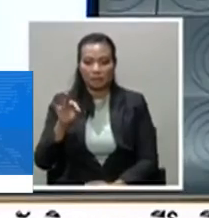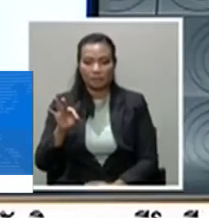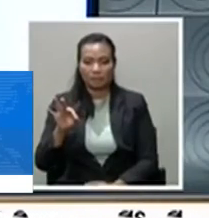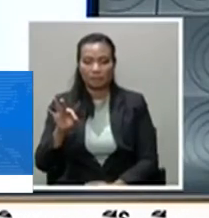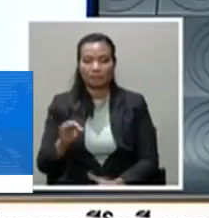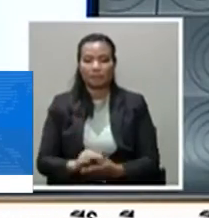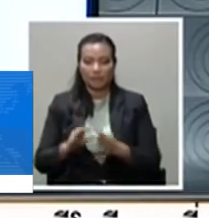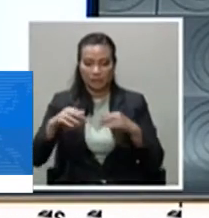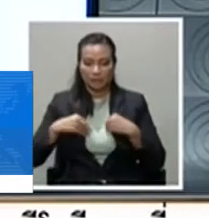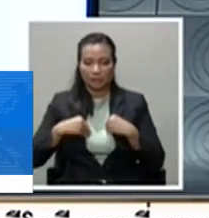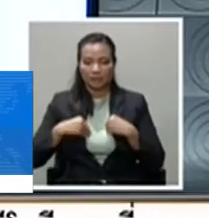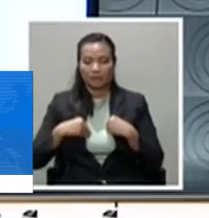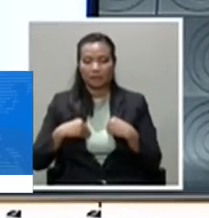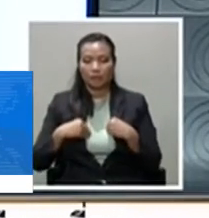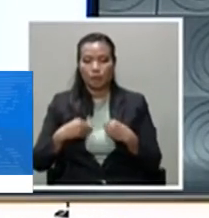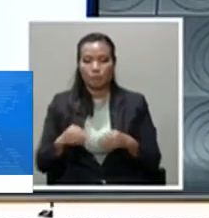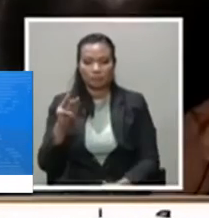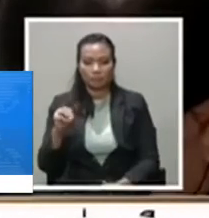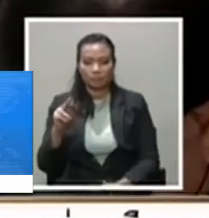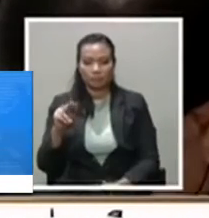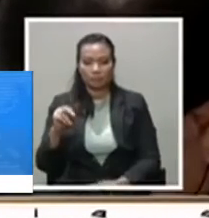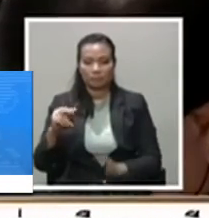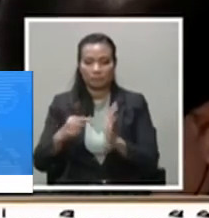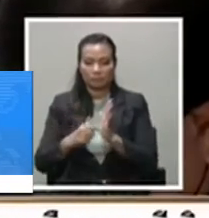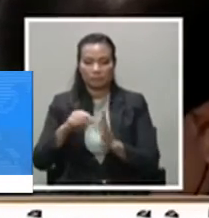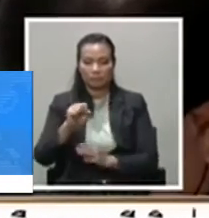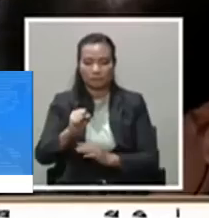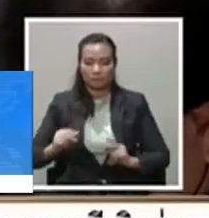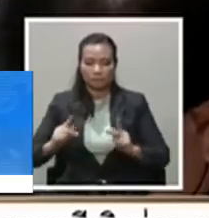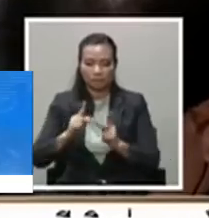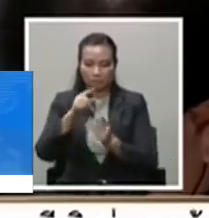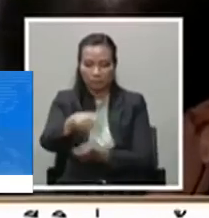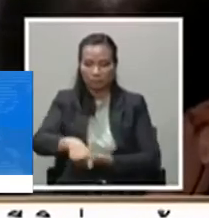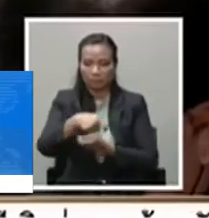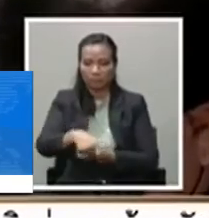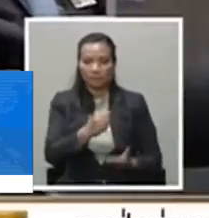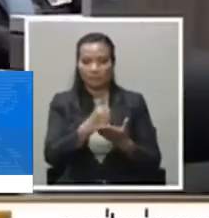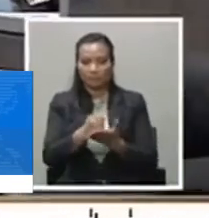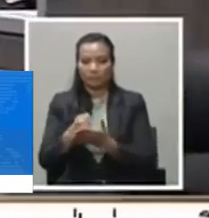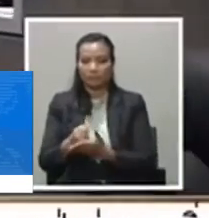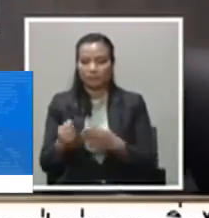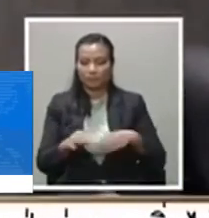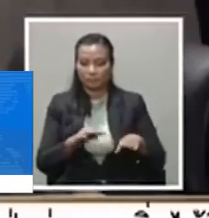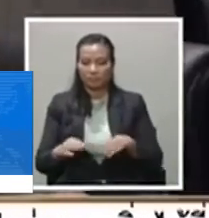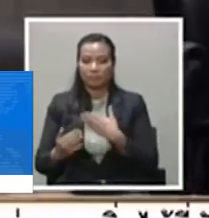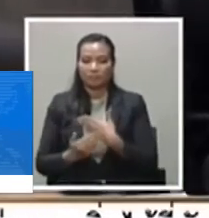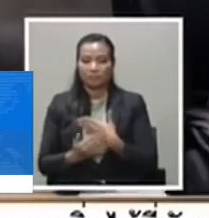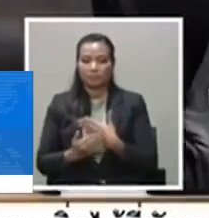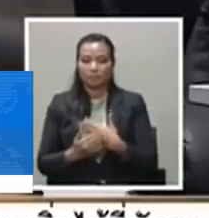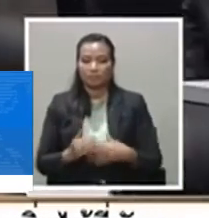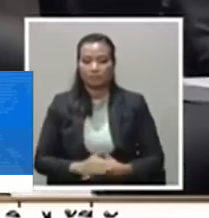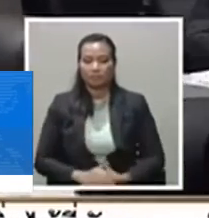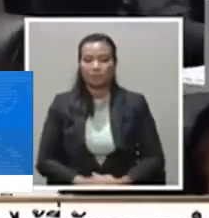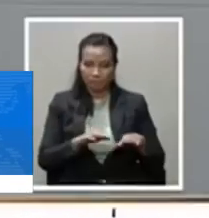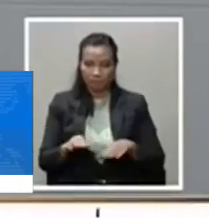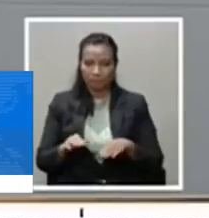2คะแนนที่น้อยที่สุดคือร้อยเอกธรรมนัสพรหมเผ่ารัฐมนตรีช่วยว่าการกระทรวงเกษตรและสหกรณ์